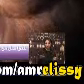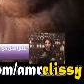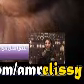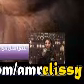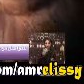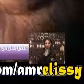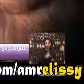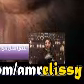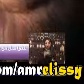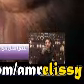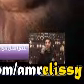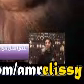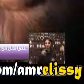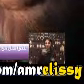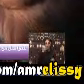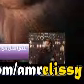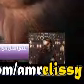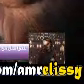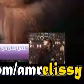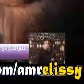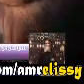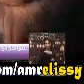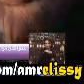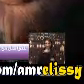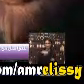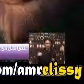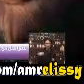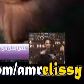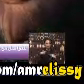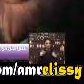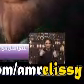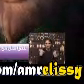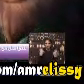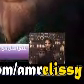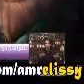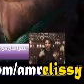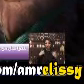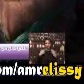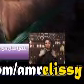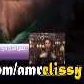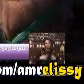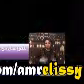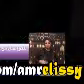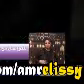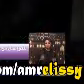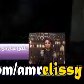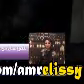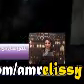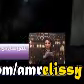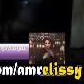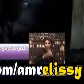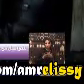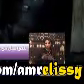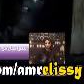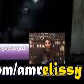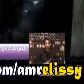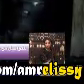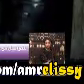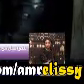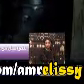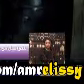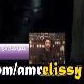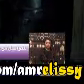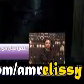التكلفة غالية بتاع 30,000 أو أكتر، وأنا ما أعيش، ما فيش دخل يا بنتي والله.